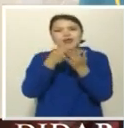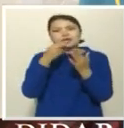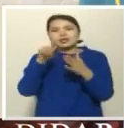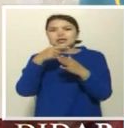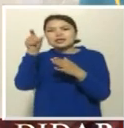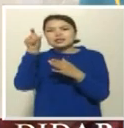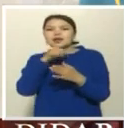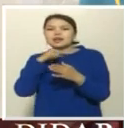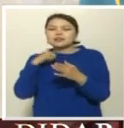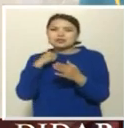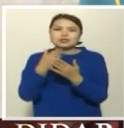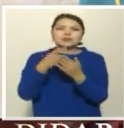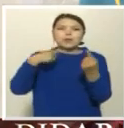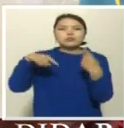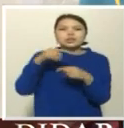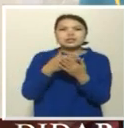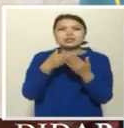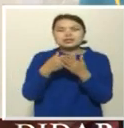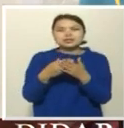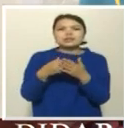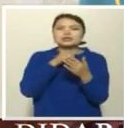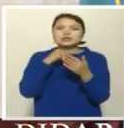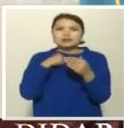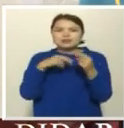қаржысына жүргізілетін іздеу барлау жұмыстары.